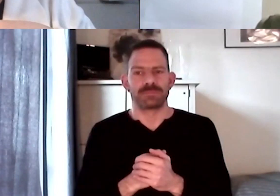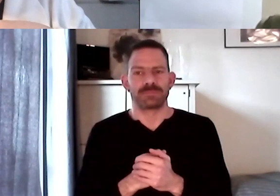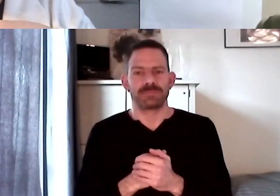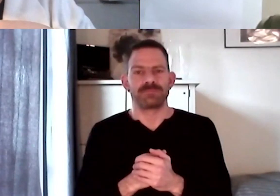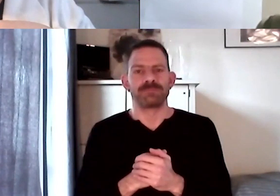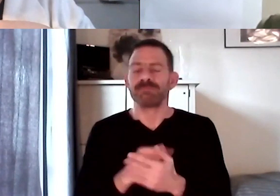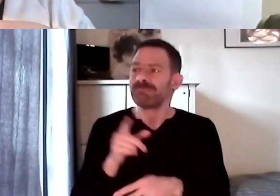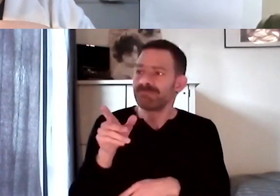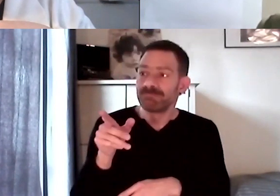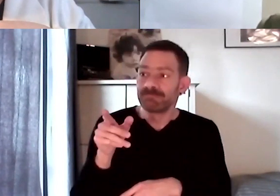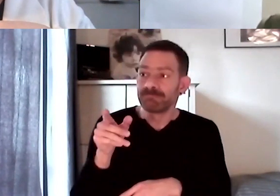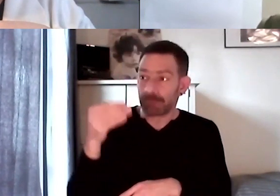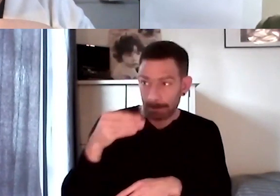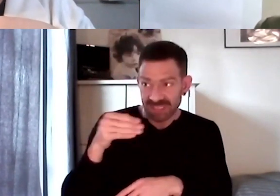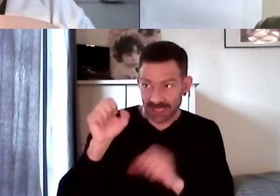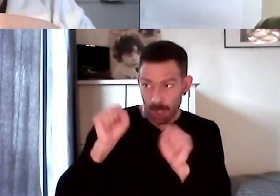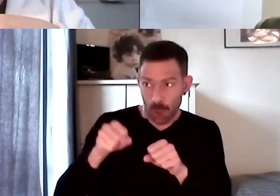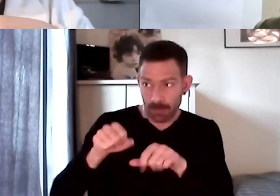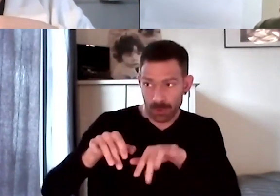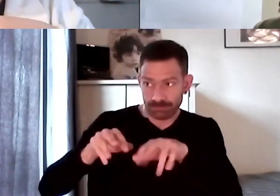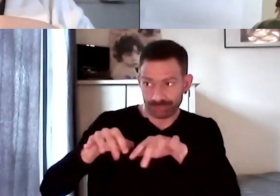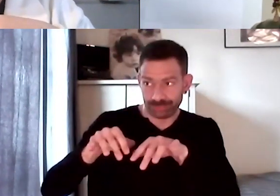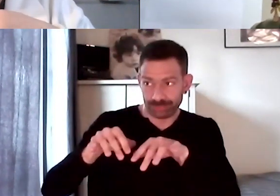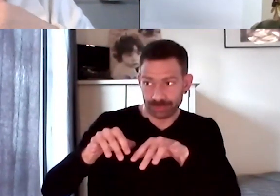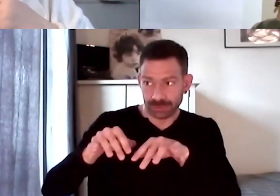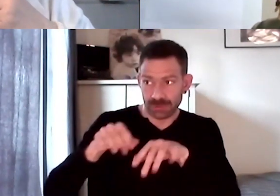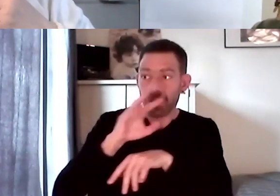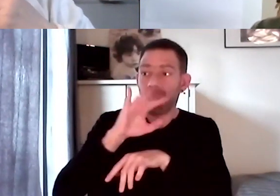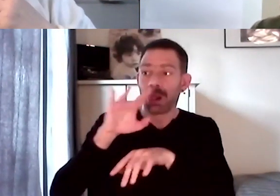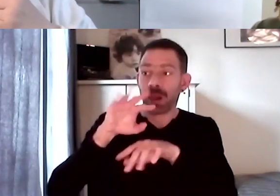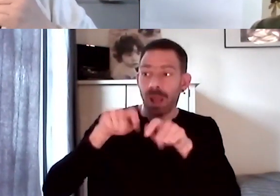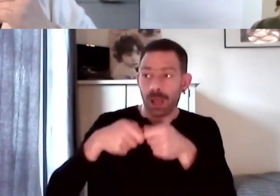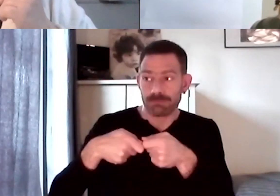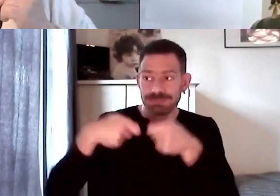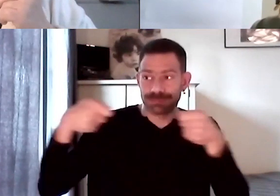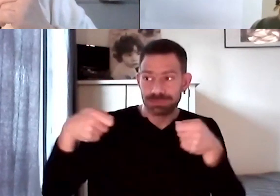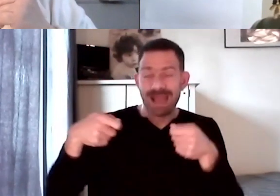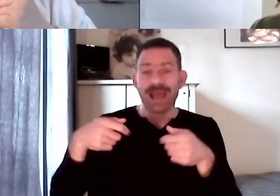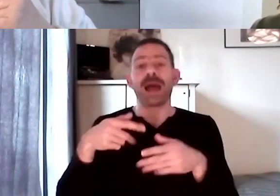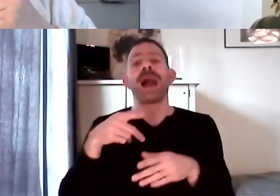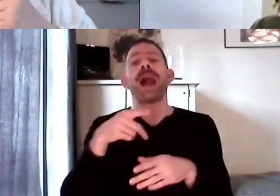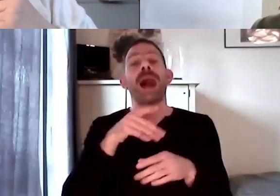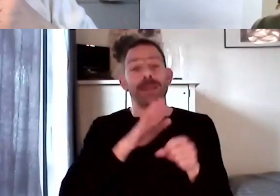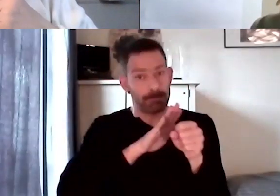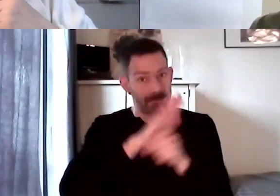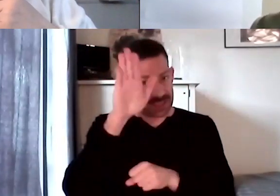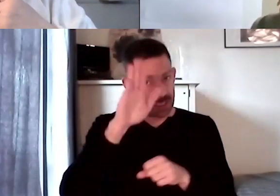Michel, est-ce que vous pouvez nous taper justement ces abréviations? Ah, c'est une Prestage EFIP